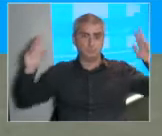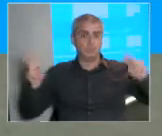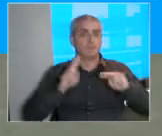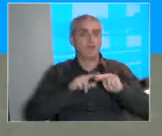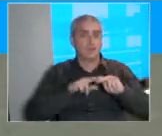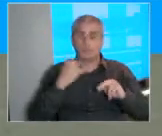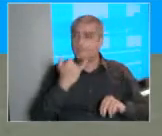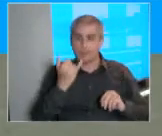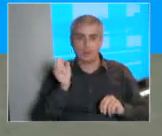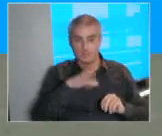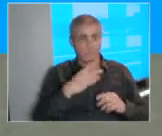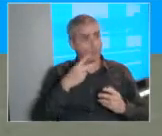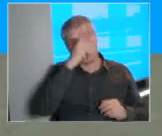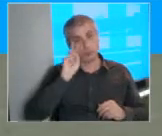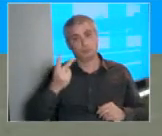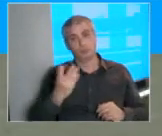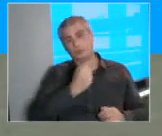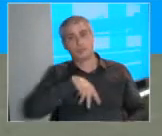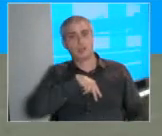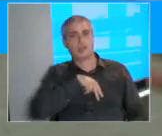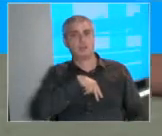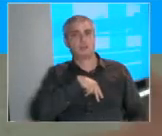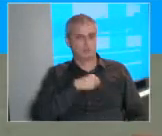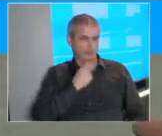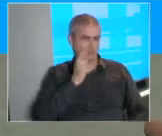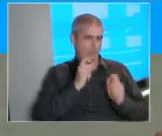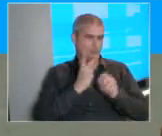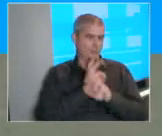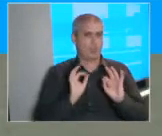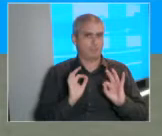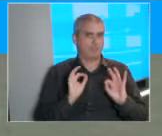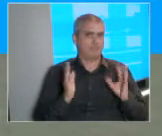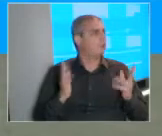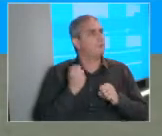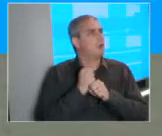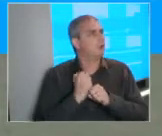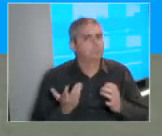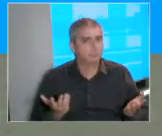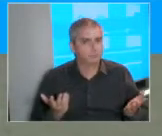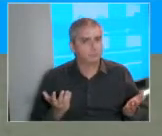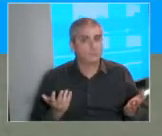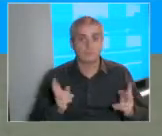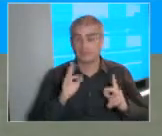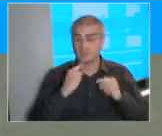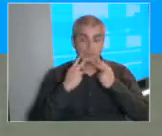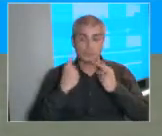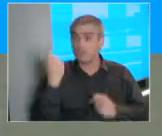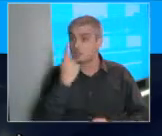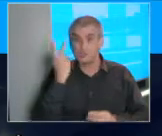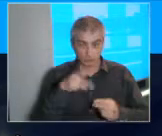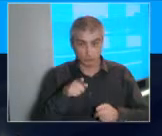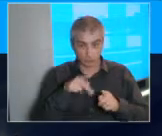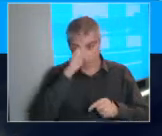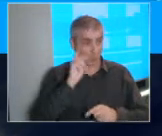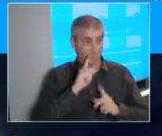עושים? ובדרך כלל יבוא ההורי השני ויקח אחריות. אני מדבר על אנשים נורמטיביים, בסדר? אז מה עושים? אוקיי, אז ההורי השני... ואז הפתרון היחיד שיש לאותו